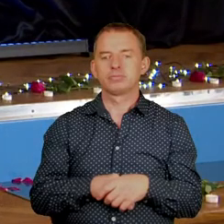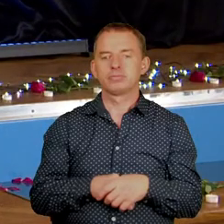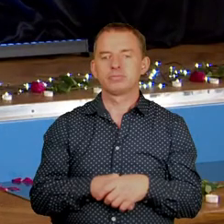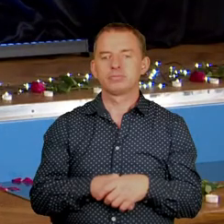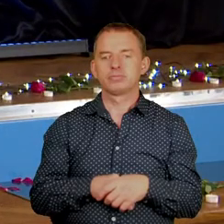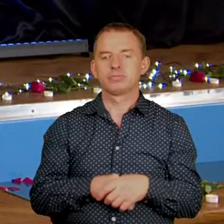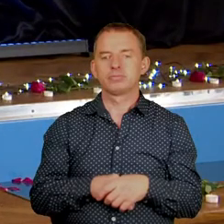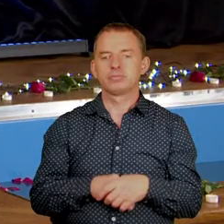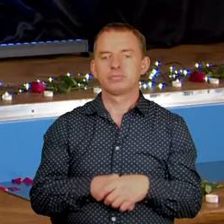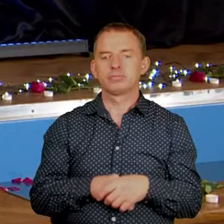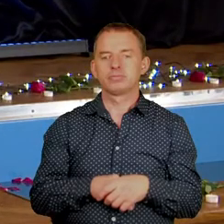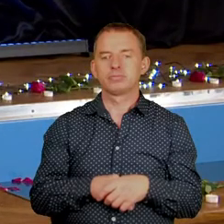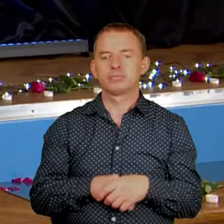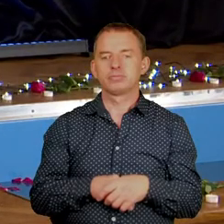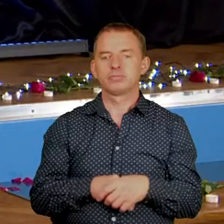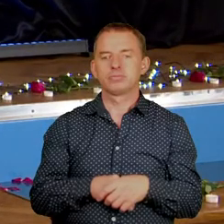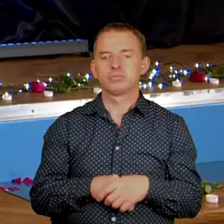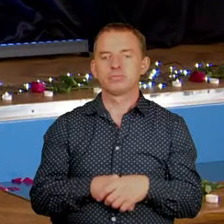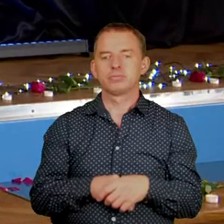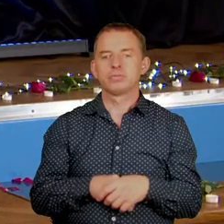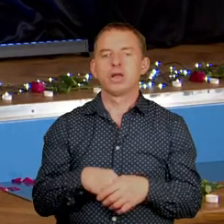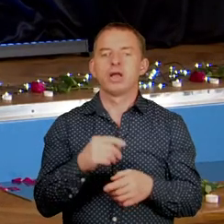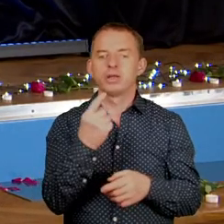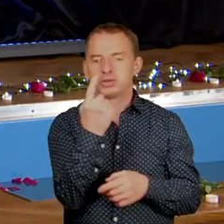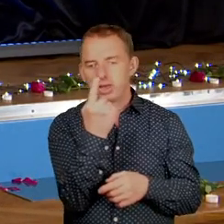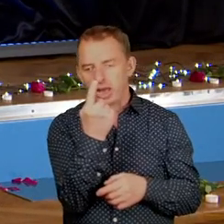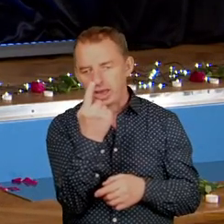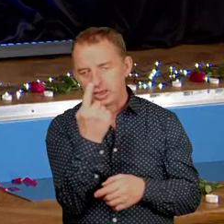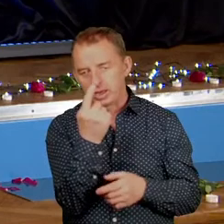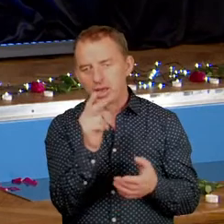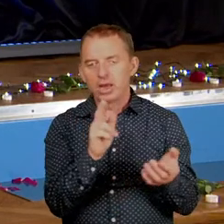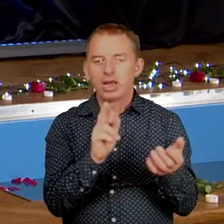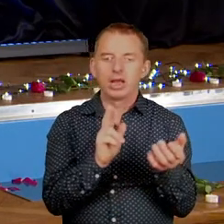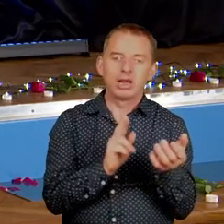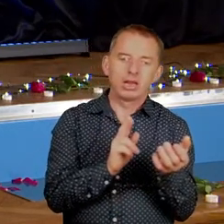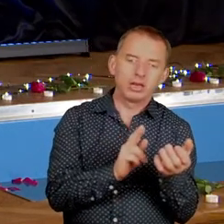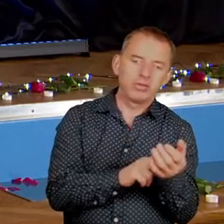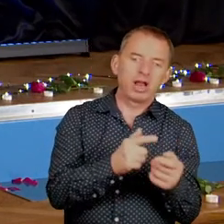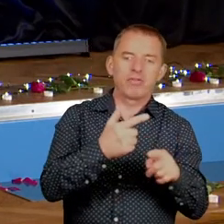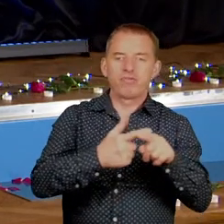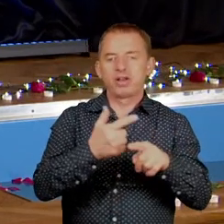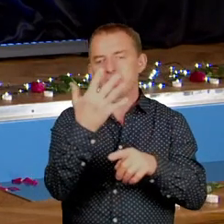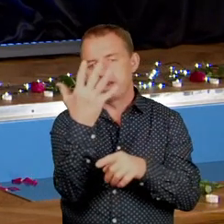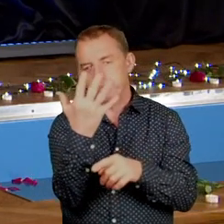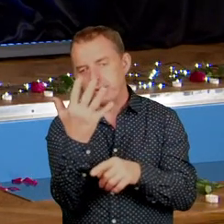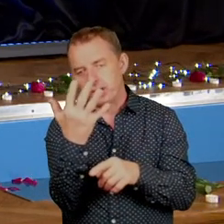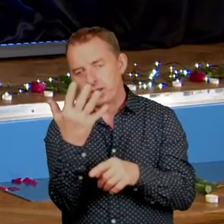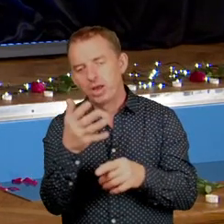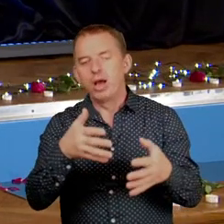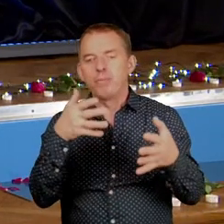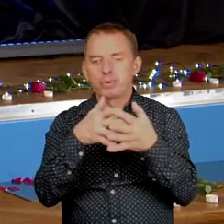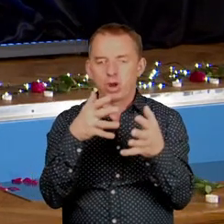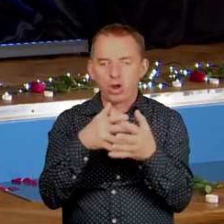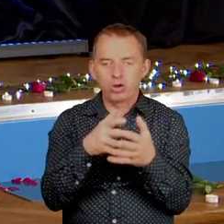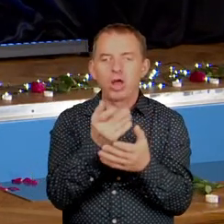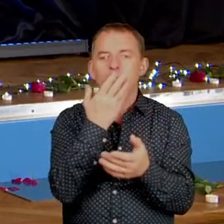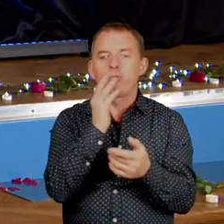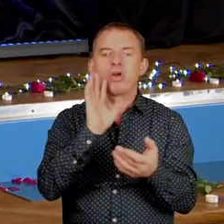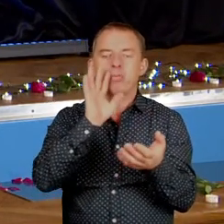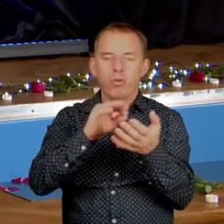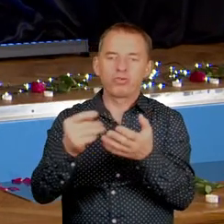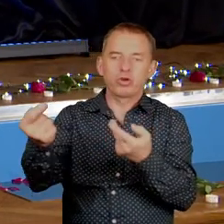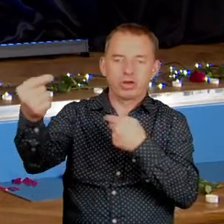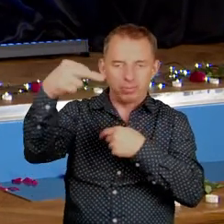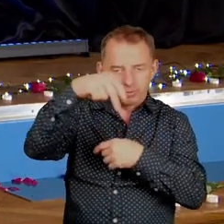One in every 25. Jedno na 25 mówi proroctw mówi o powtórnym przyjściu. So